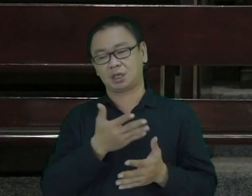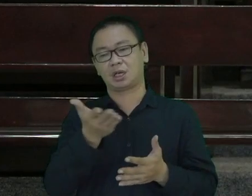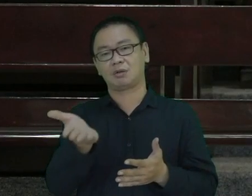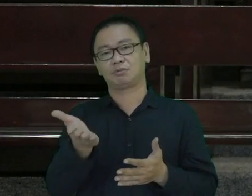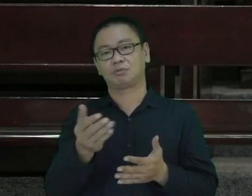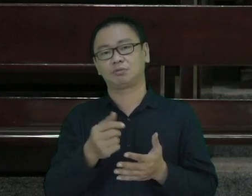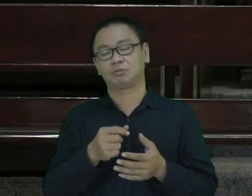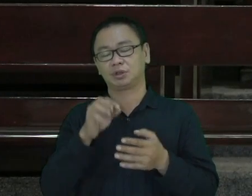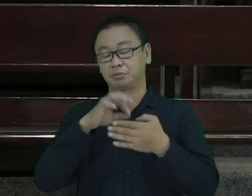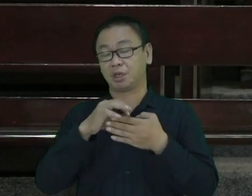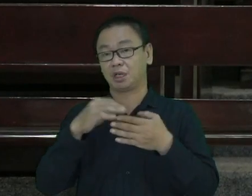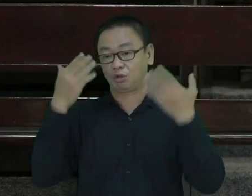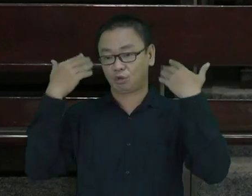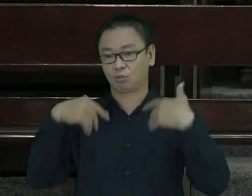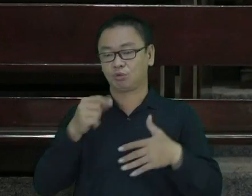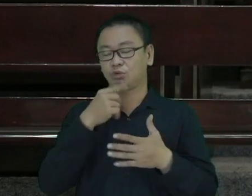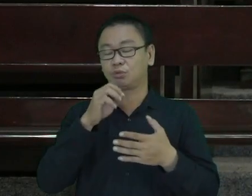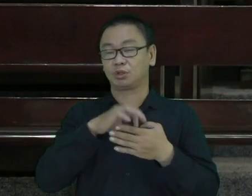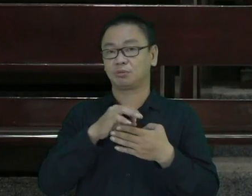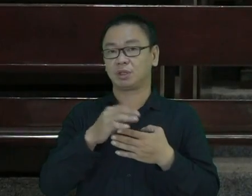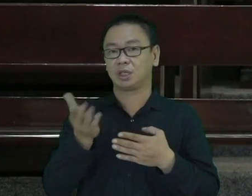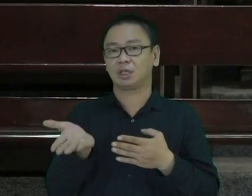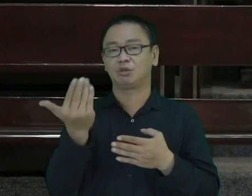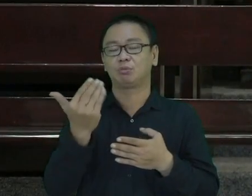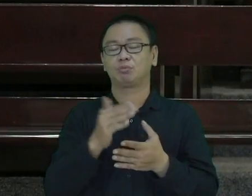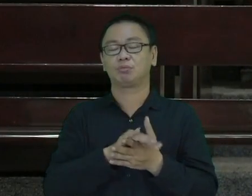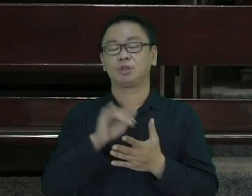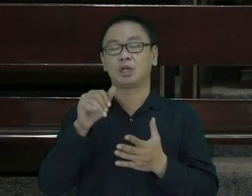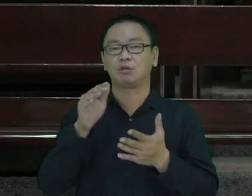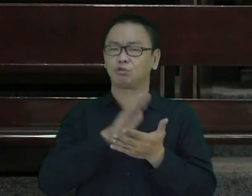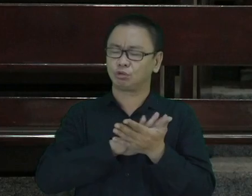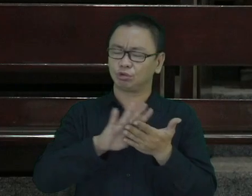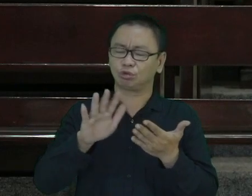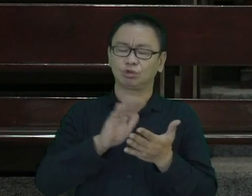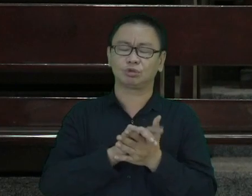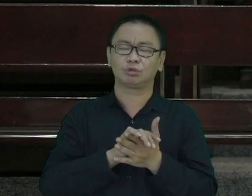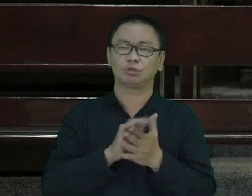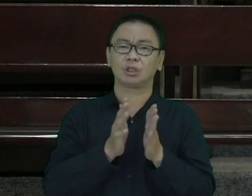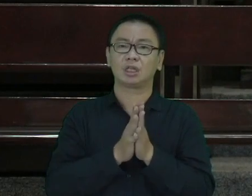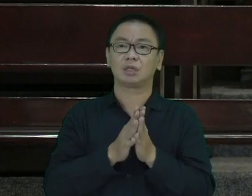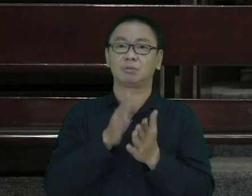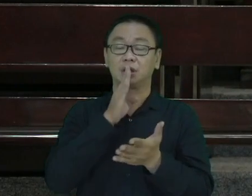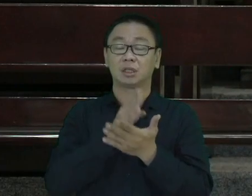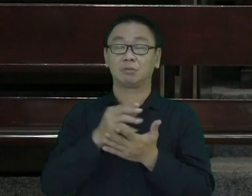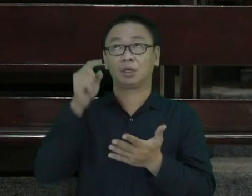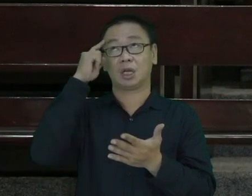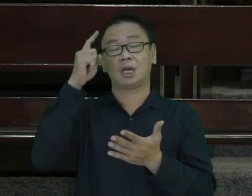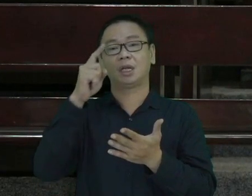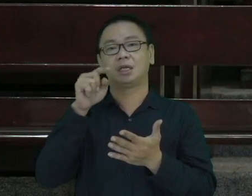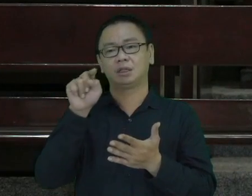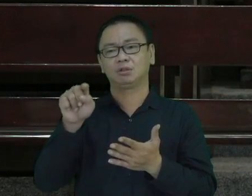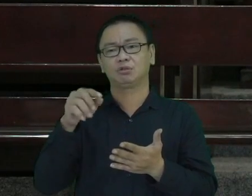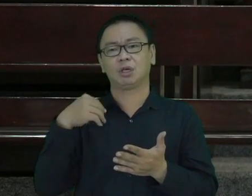mempersembahkan tubuhmu sebagai persembahan yang hidup, yang kudus, dan yang berkenan kepada Allah. Itu